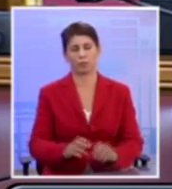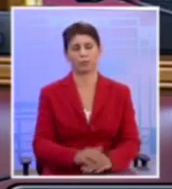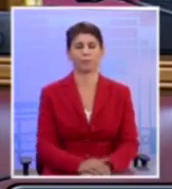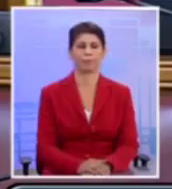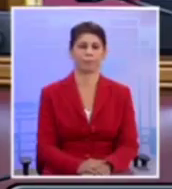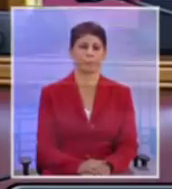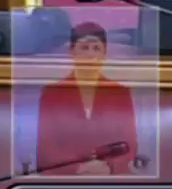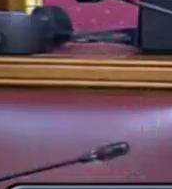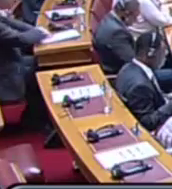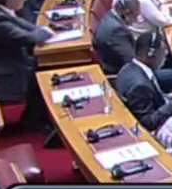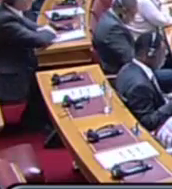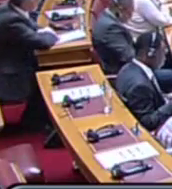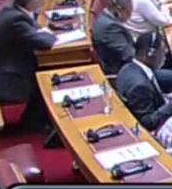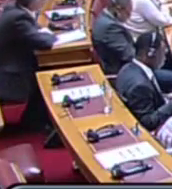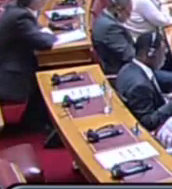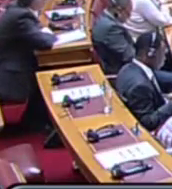ακούμε.